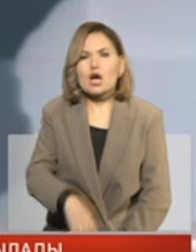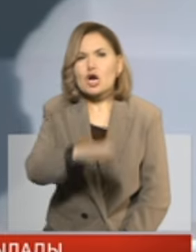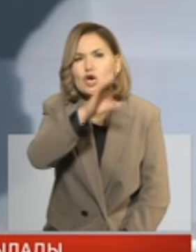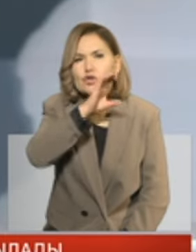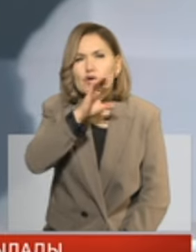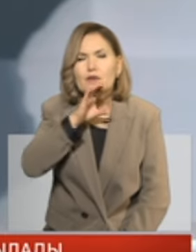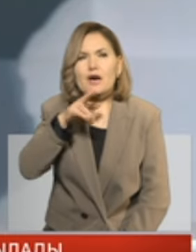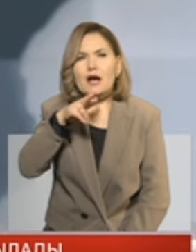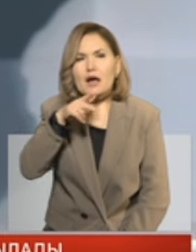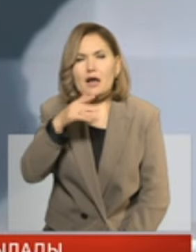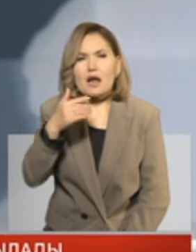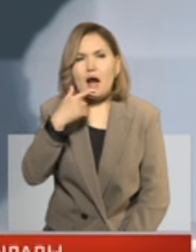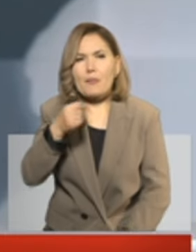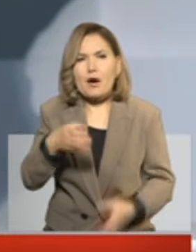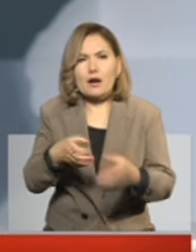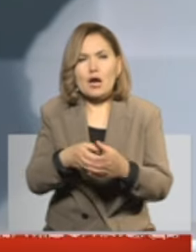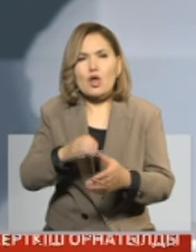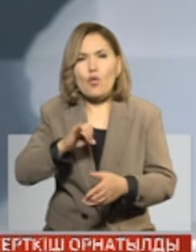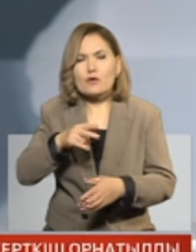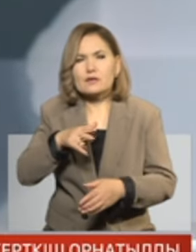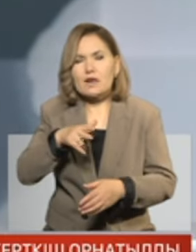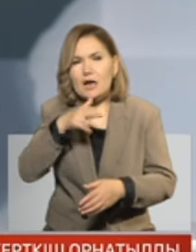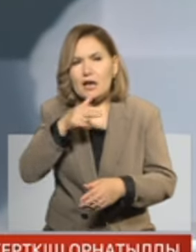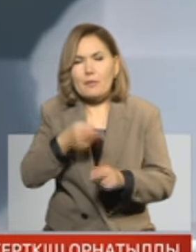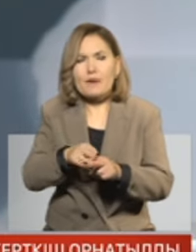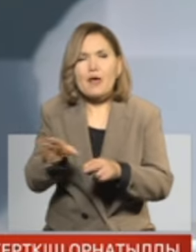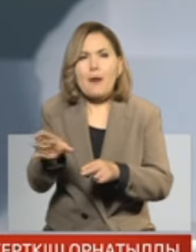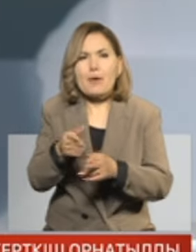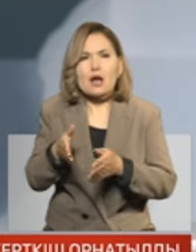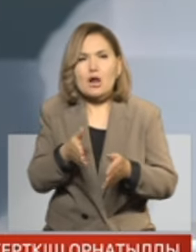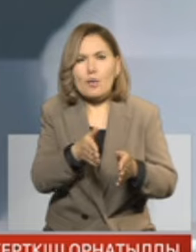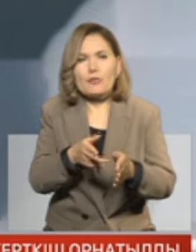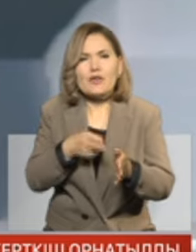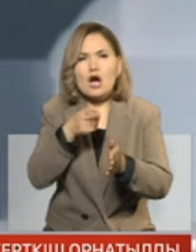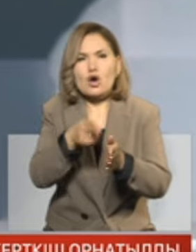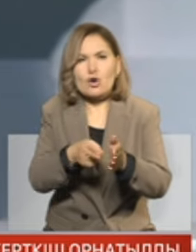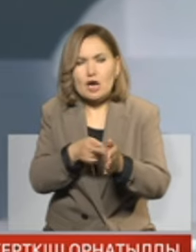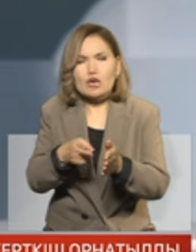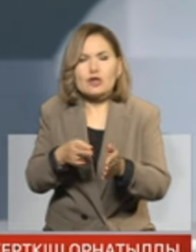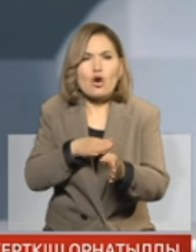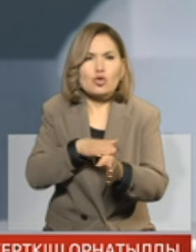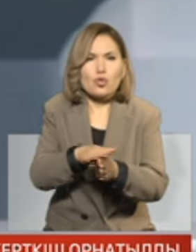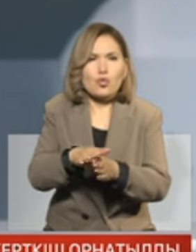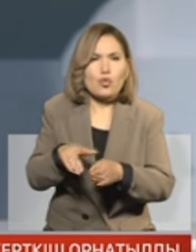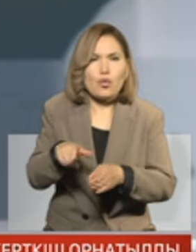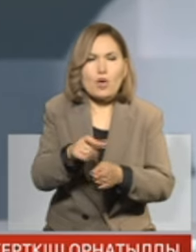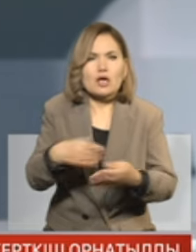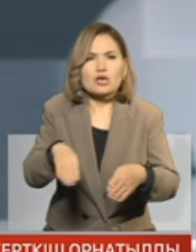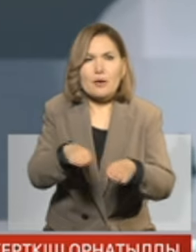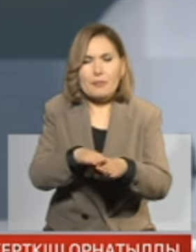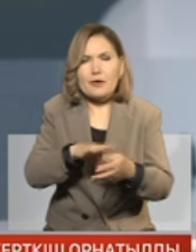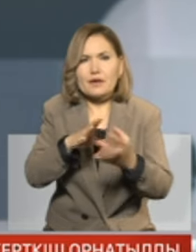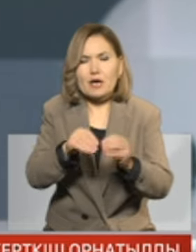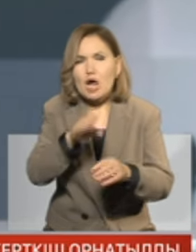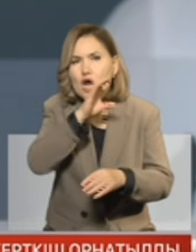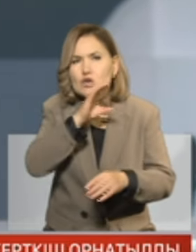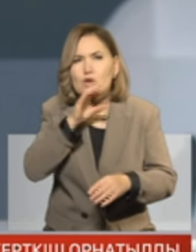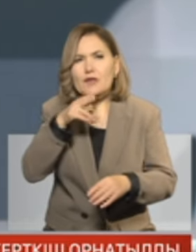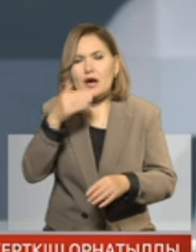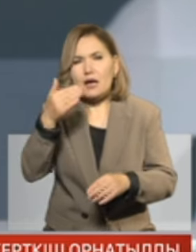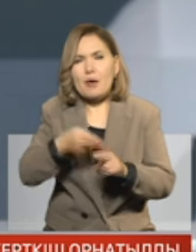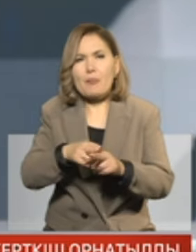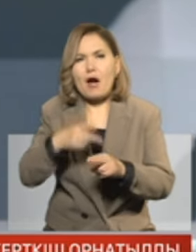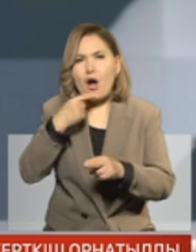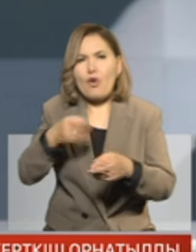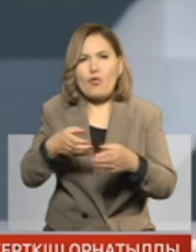Солтүстік Корея армиясы оңтүстік пен арадағы барлық автожолдар мен темір жолдарды толық жапты. Және де Пхеньян шекарадағы